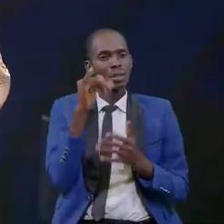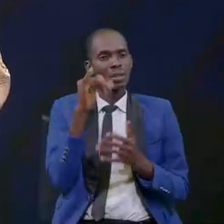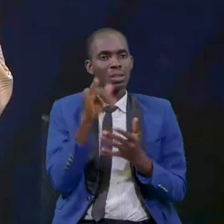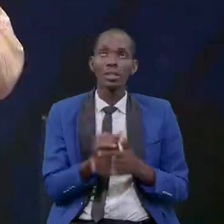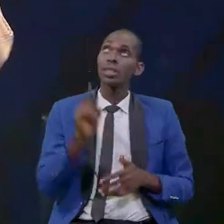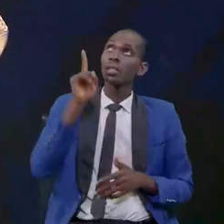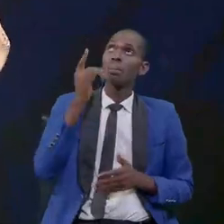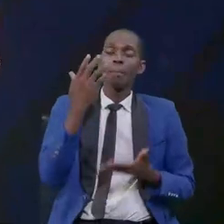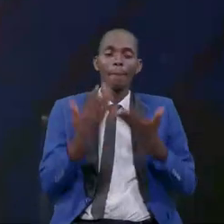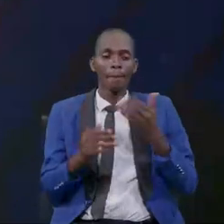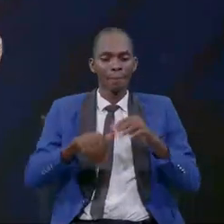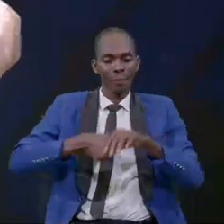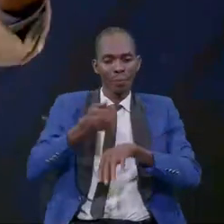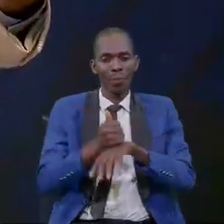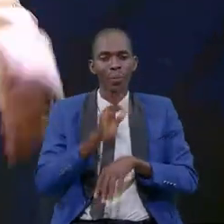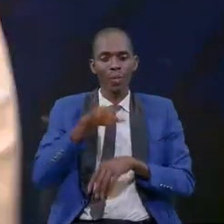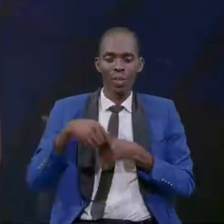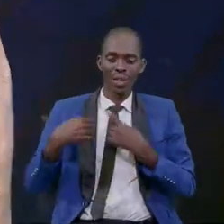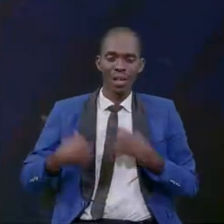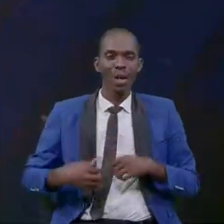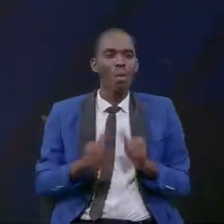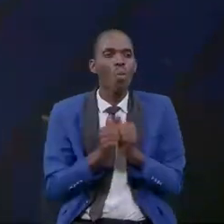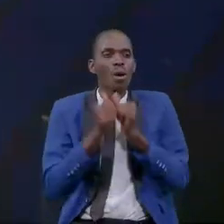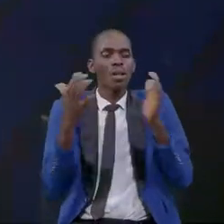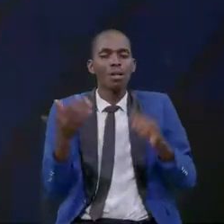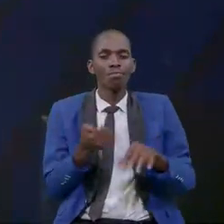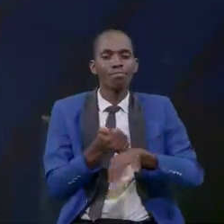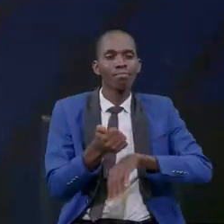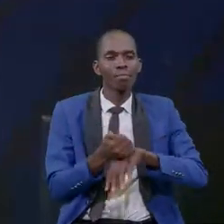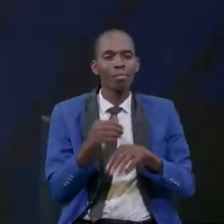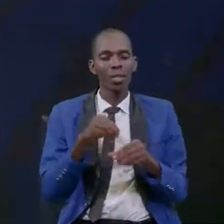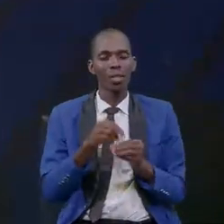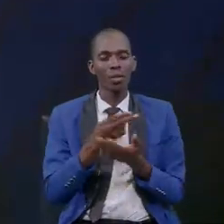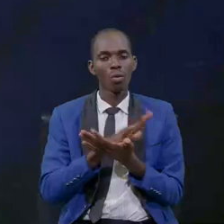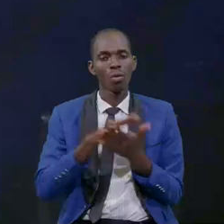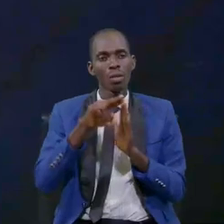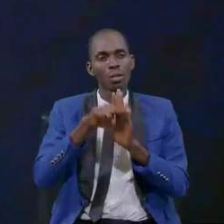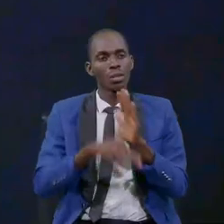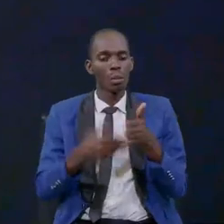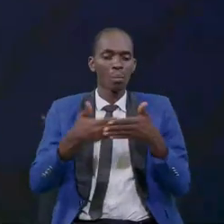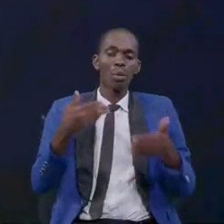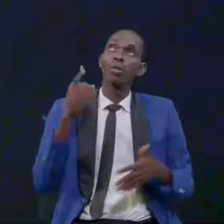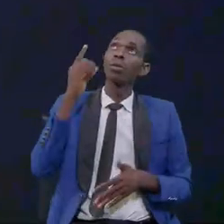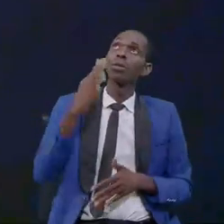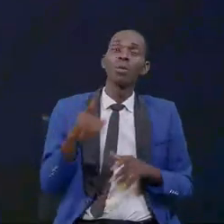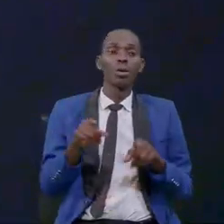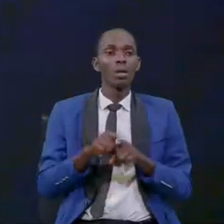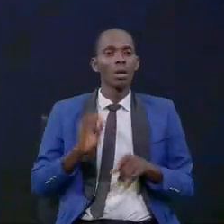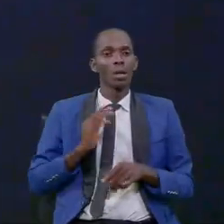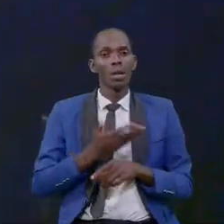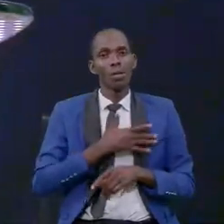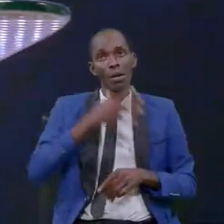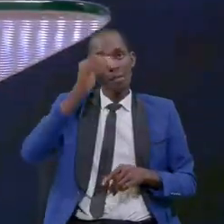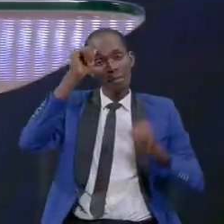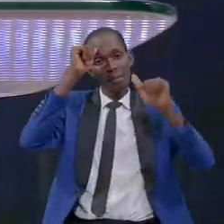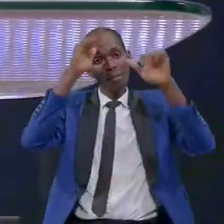soient irréprochables dans la sainteté devant Dieu notre Père lors de l'avènement